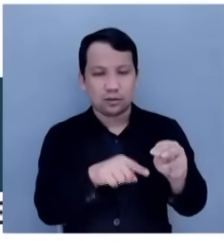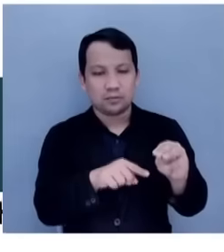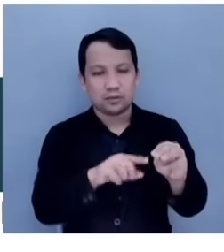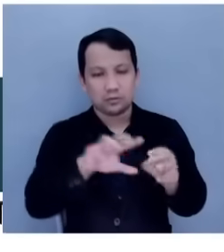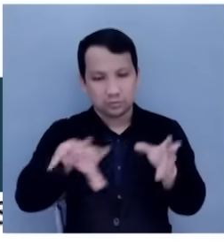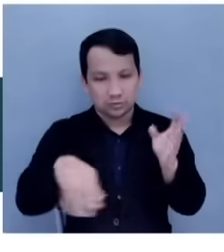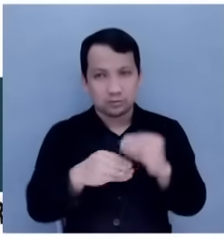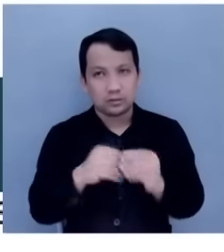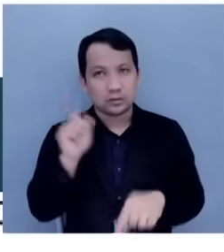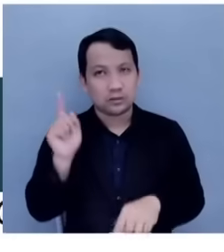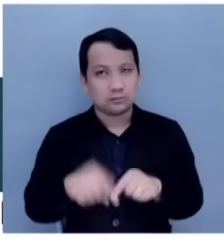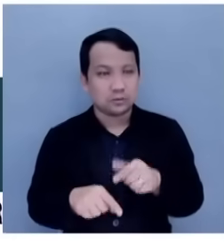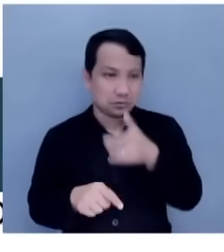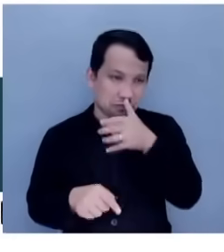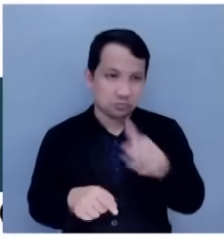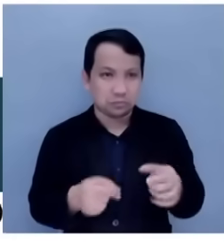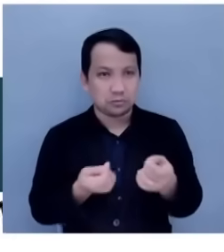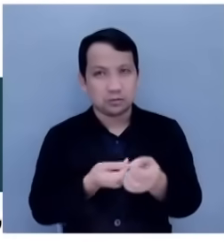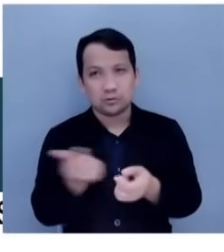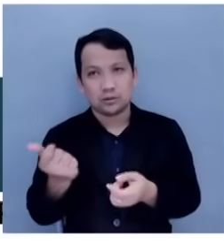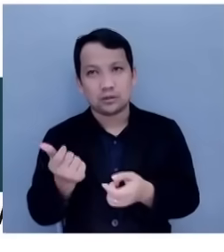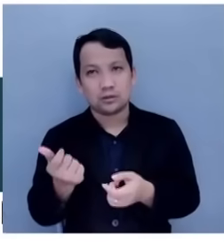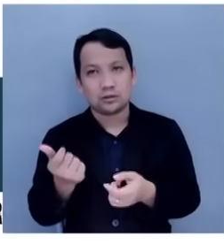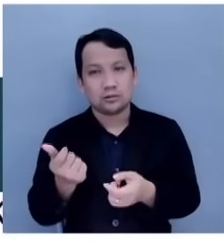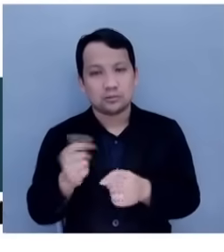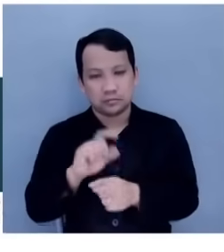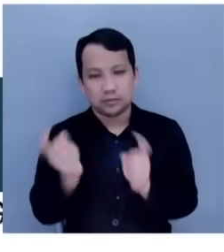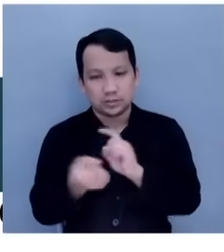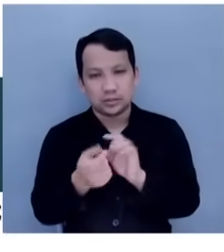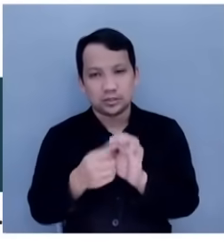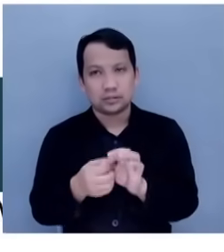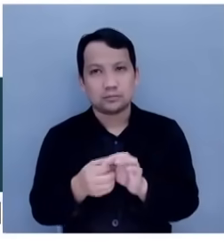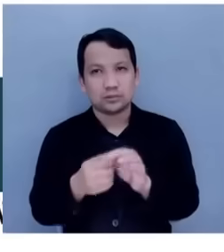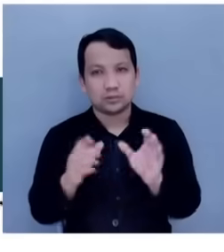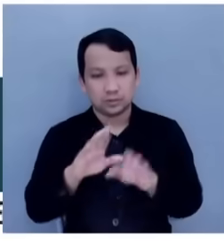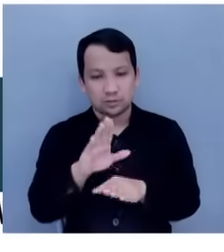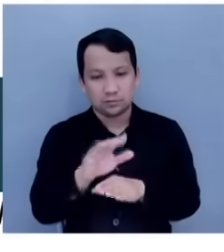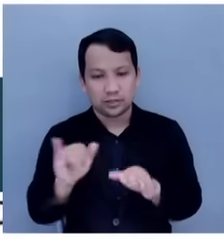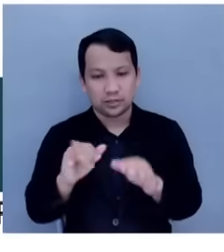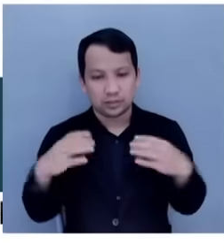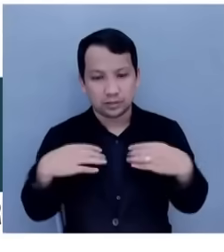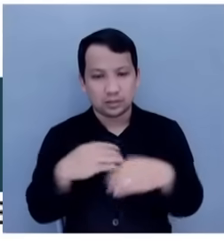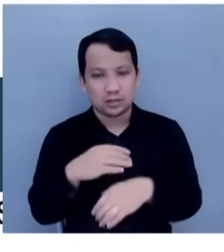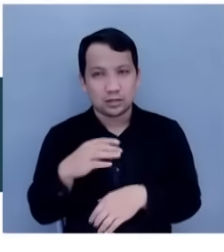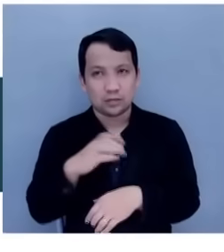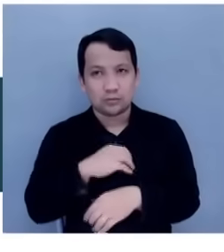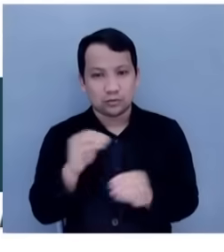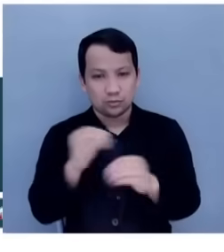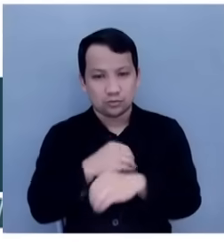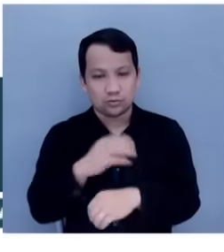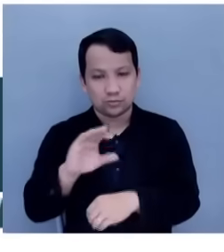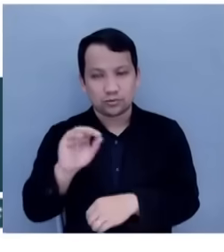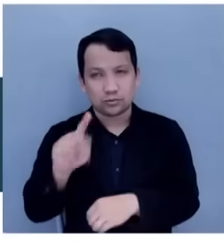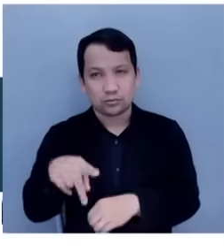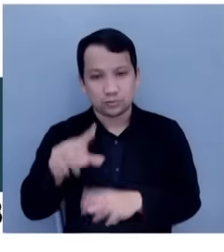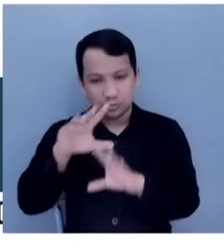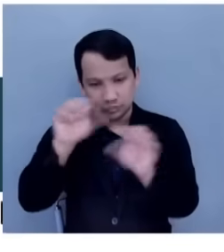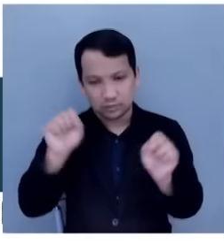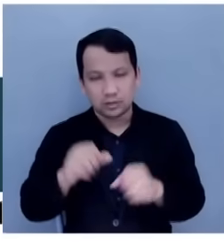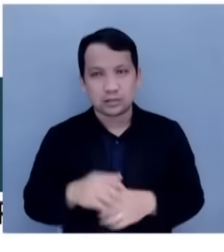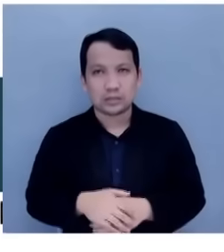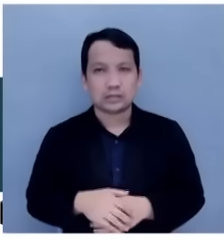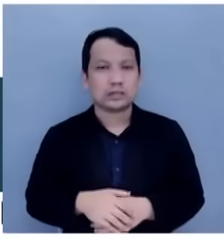ito ay hindi naman tumaamin pagdating sa BICAM at saka pagdating doon sa Office of the President.